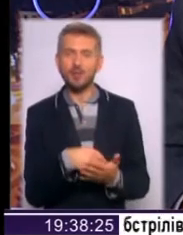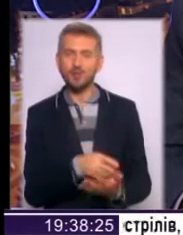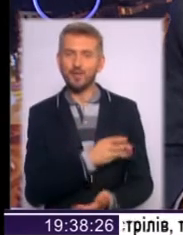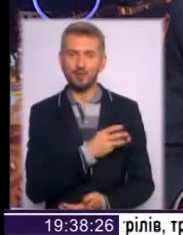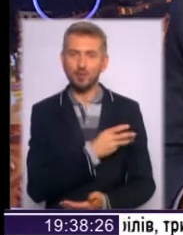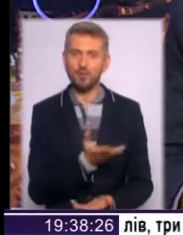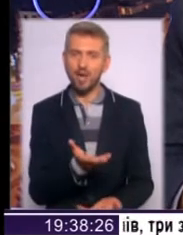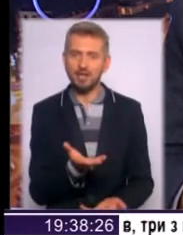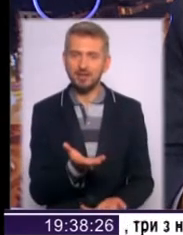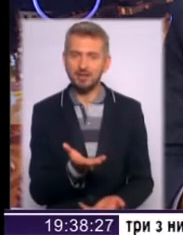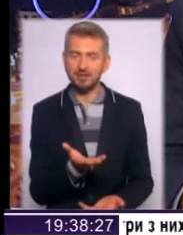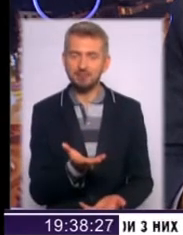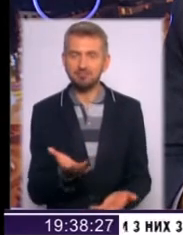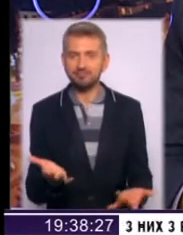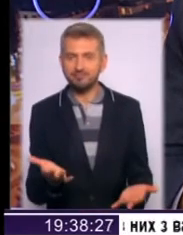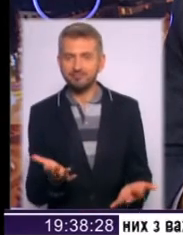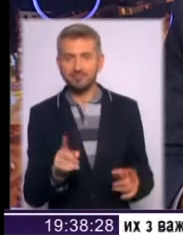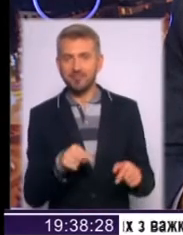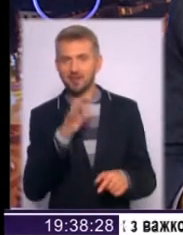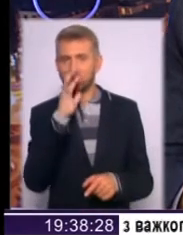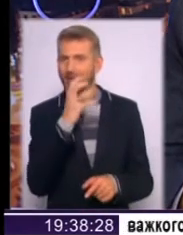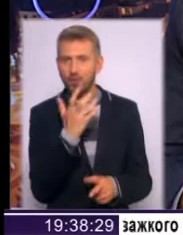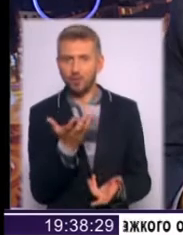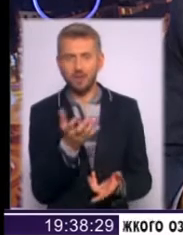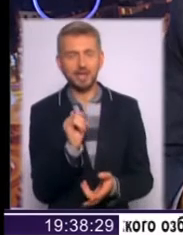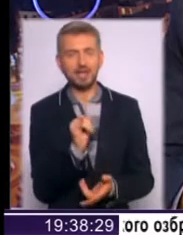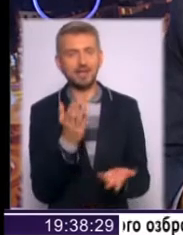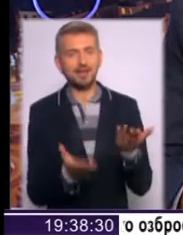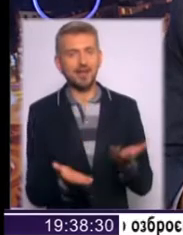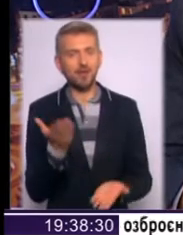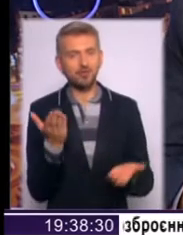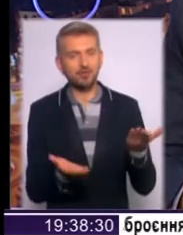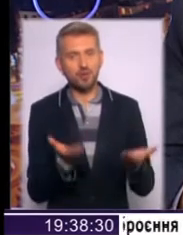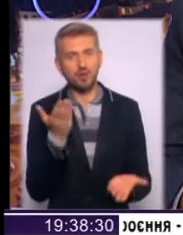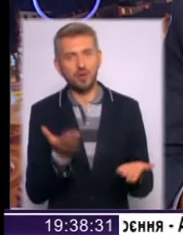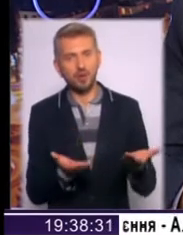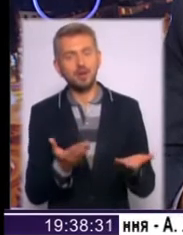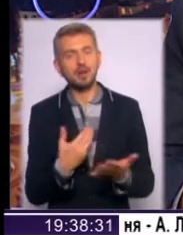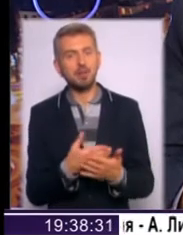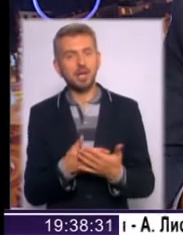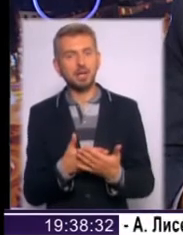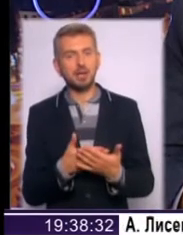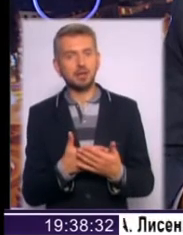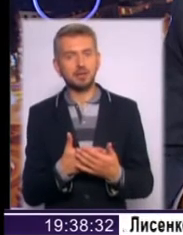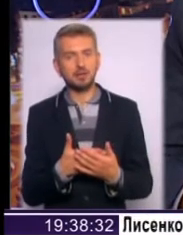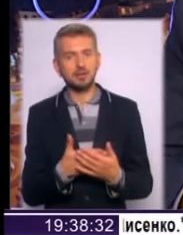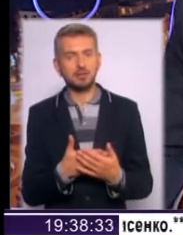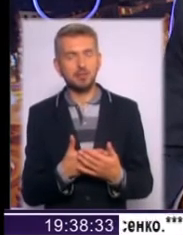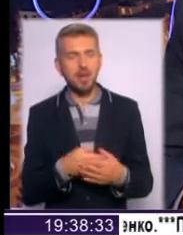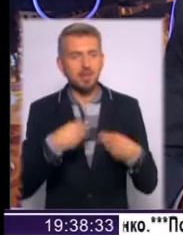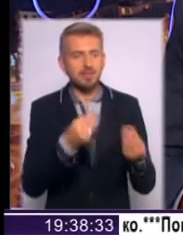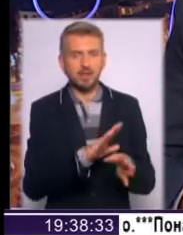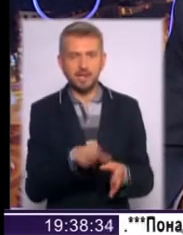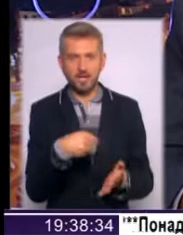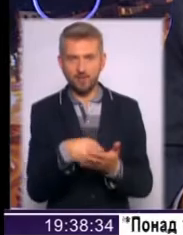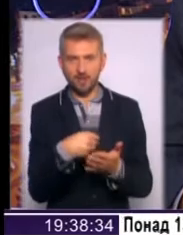стимулювання, воно ну, теж дуже серйозно. І якщо, наприклад, не надати їм того